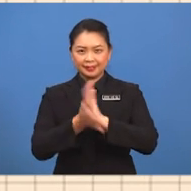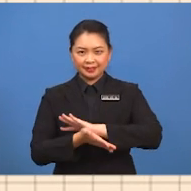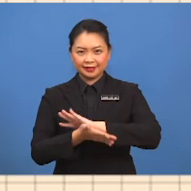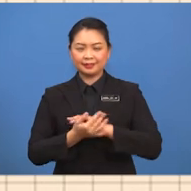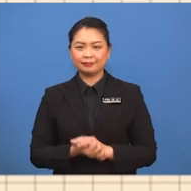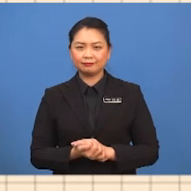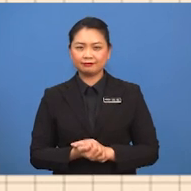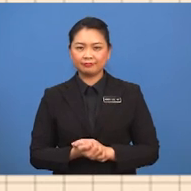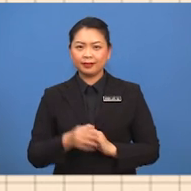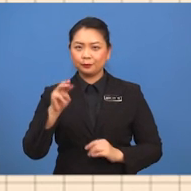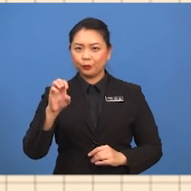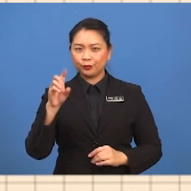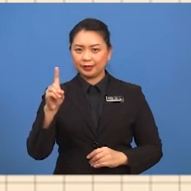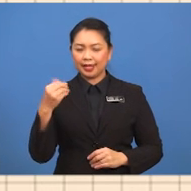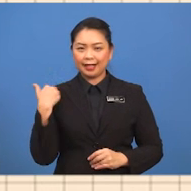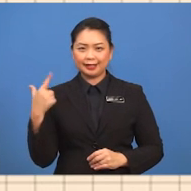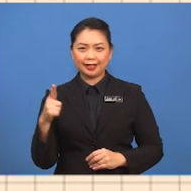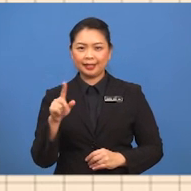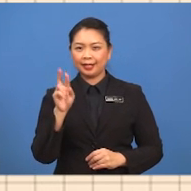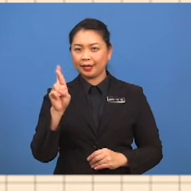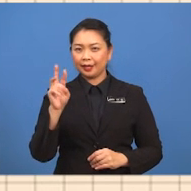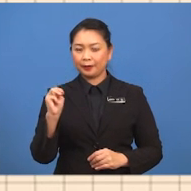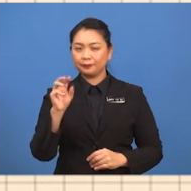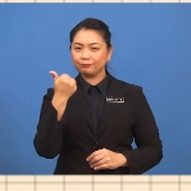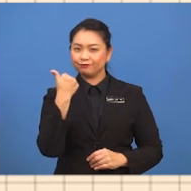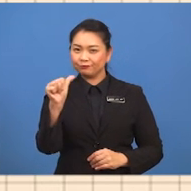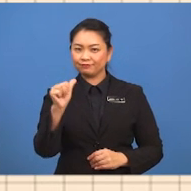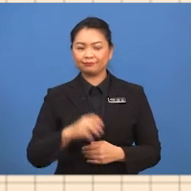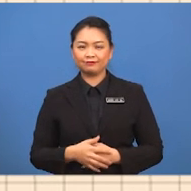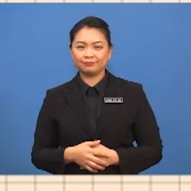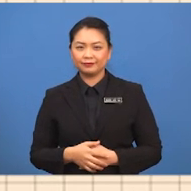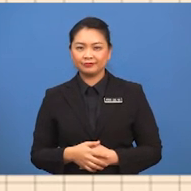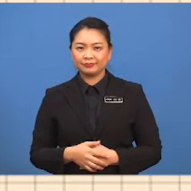Jadi, mod ialah RM10.